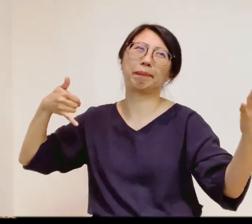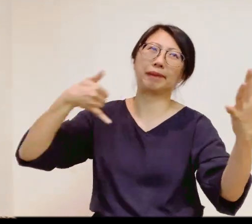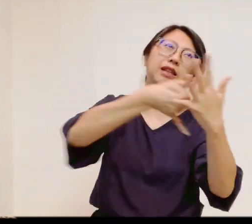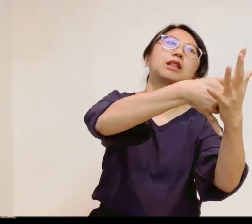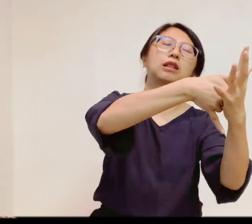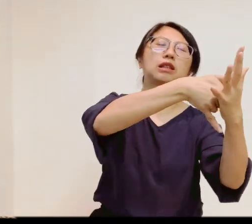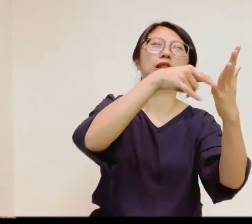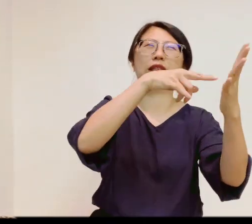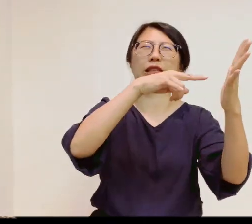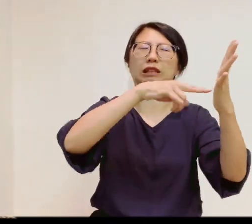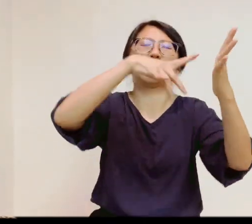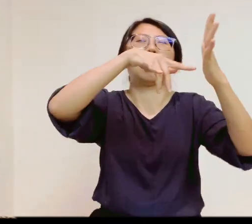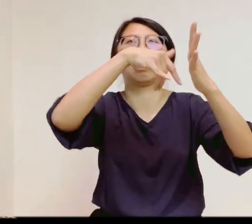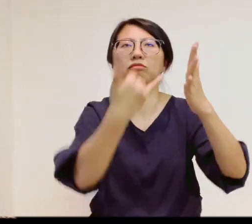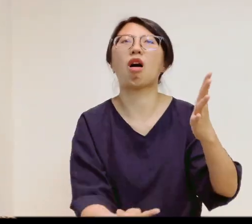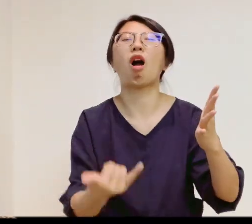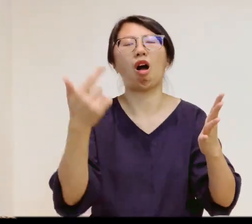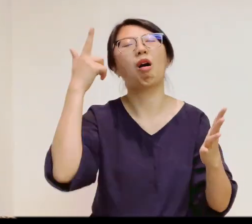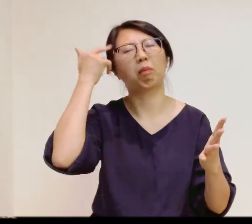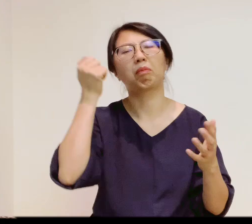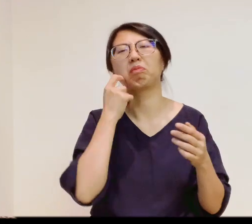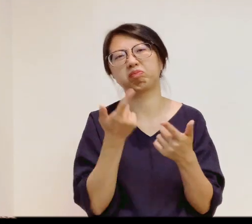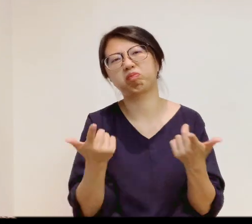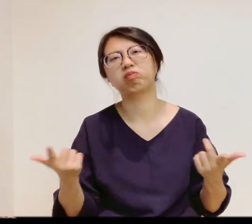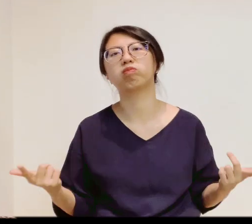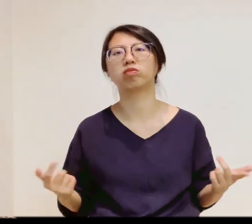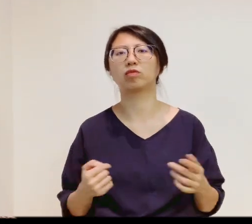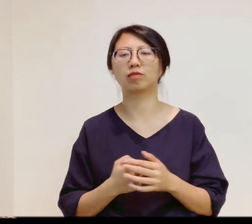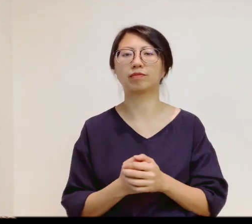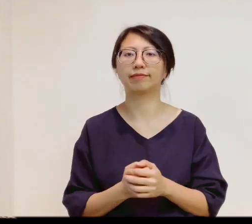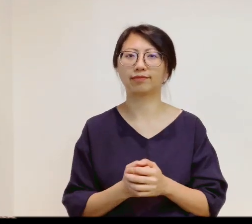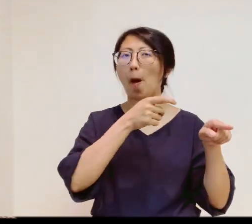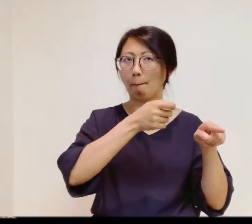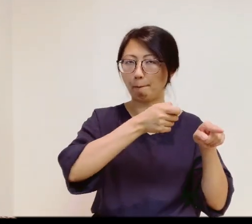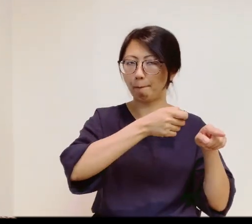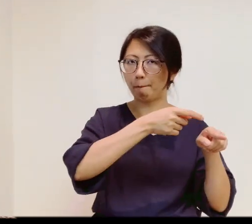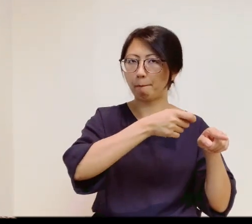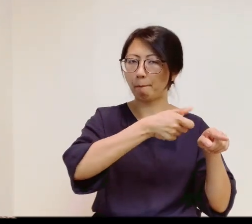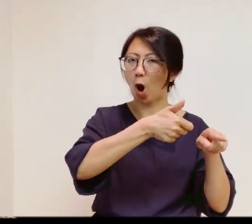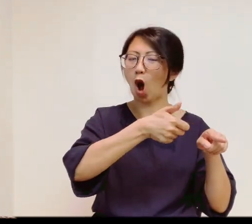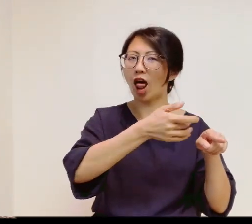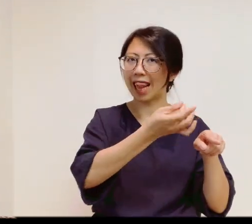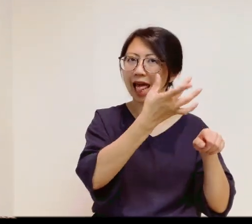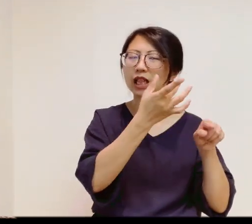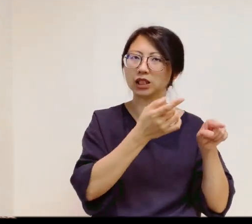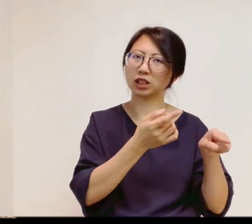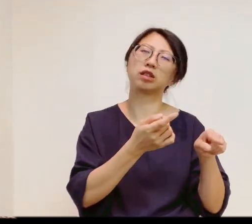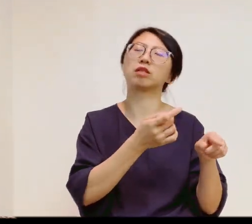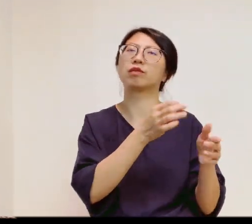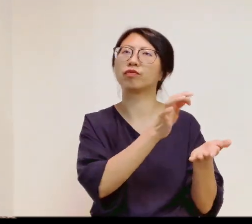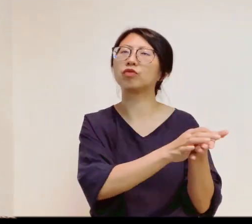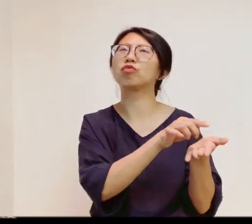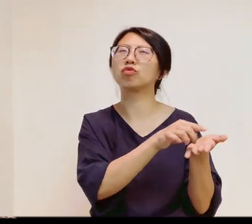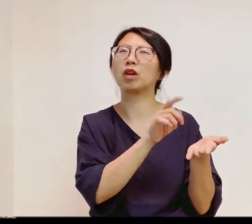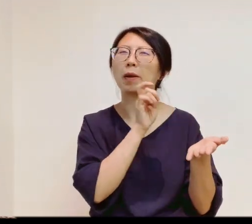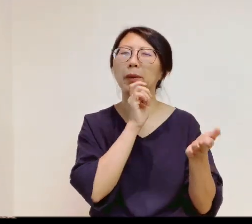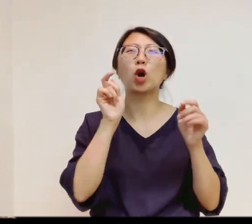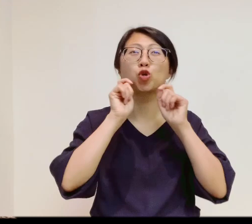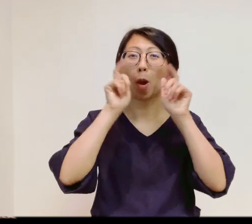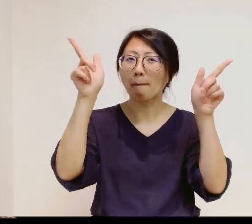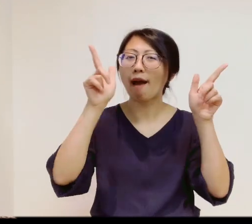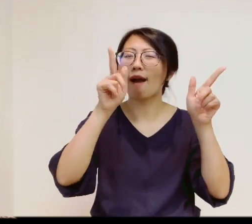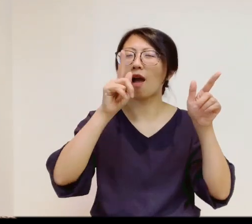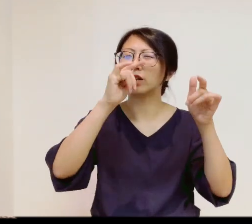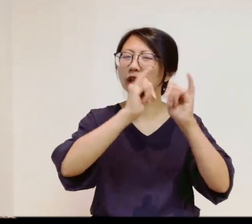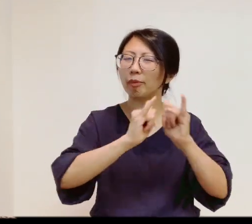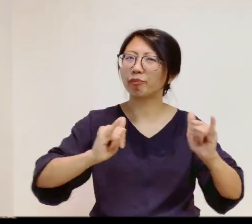話即係其後喺波蘭嗰個即係好出名嘅集中營就係奧斯威辛啦。我話喺奧斯威